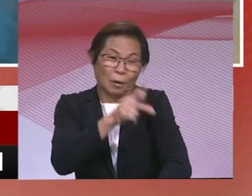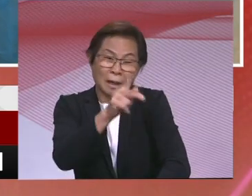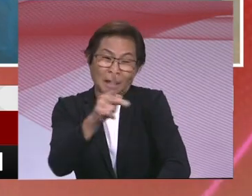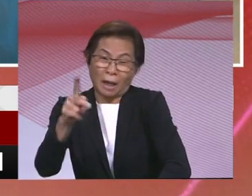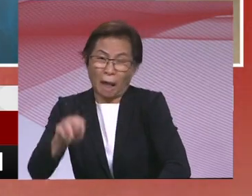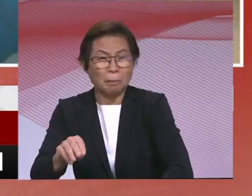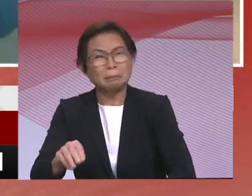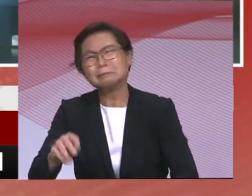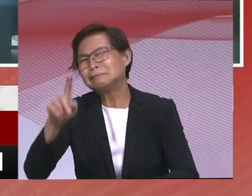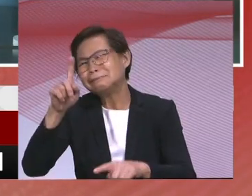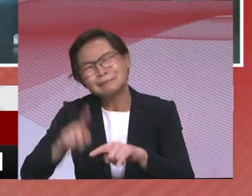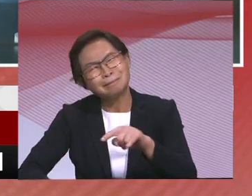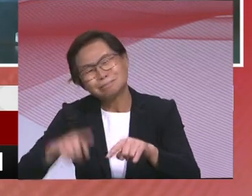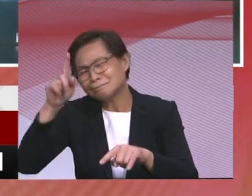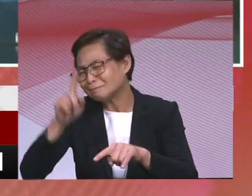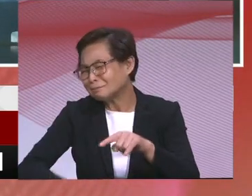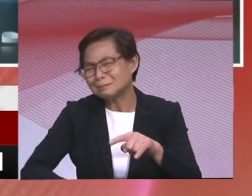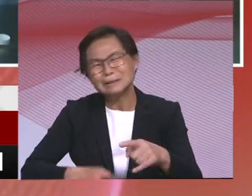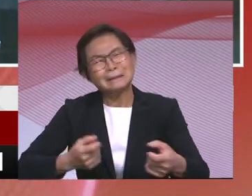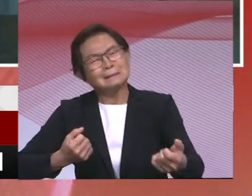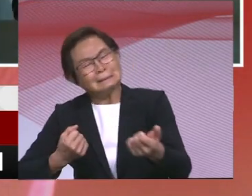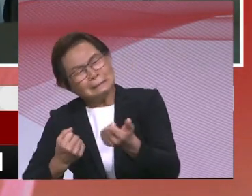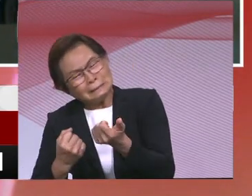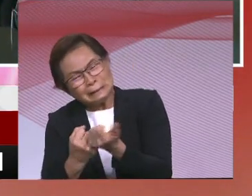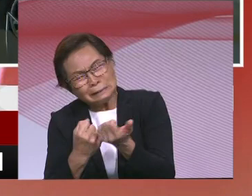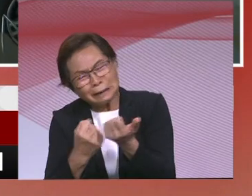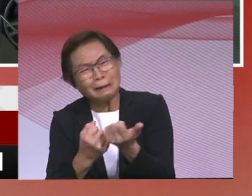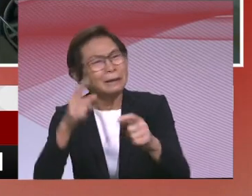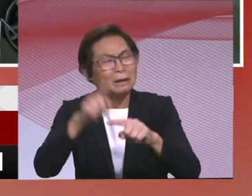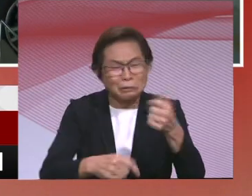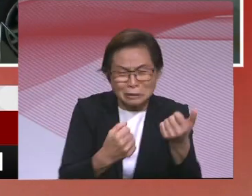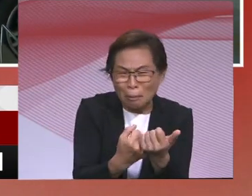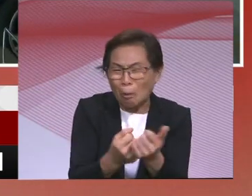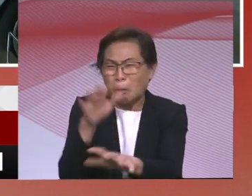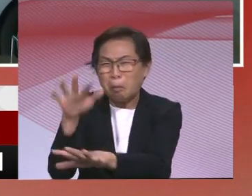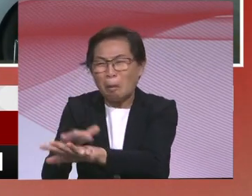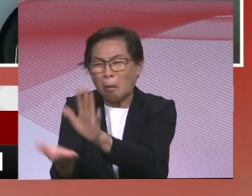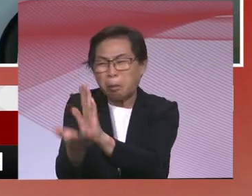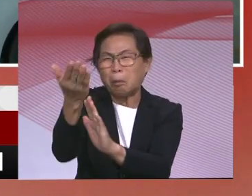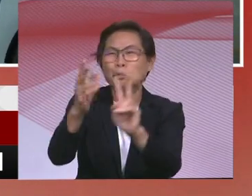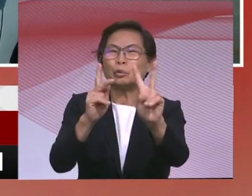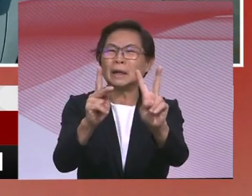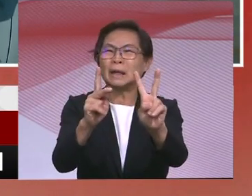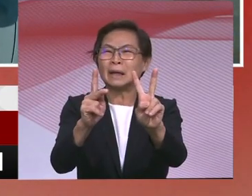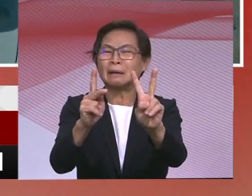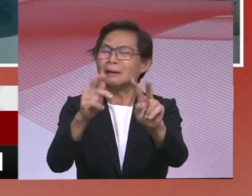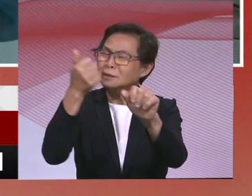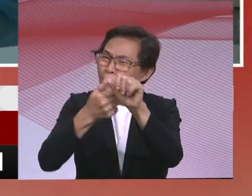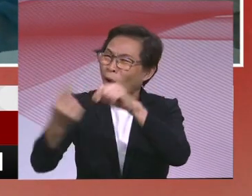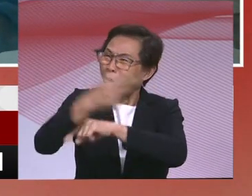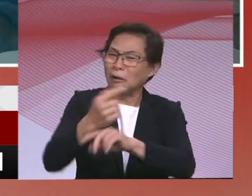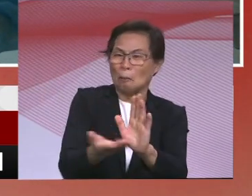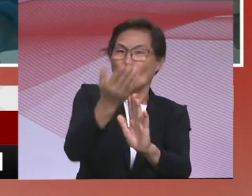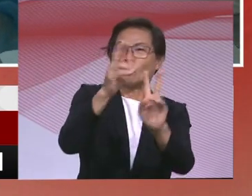sudah tidak mampu untuk menampung peningkatan sehingga 2000 cash baru setiap